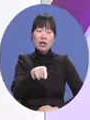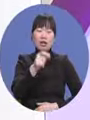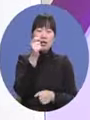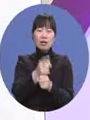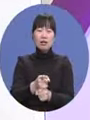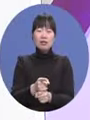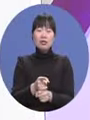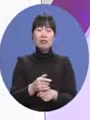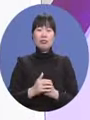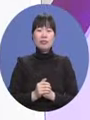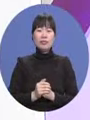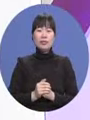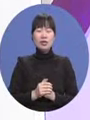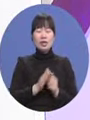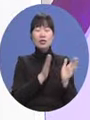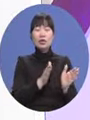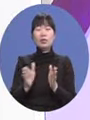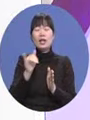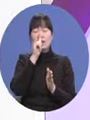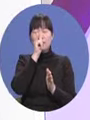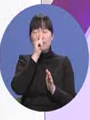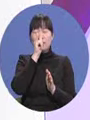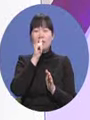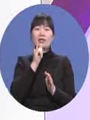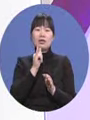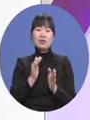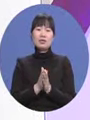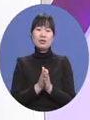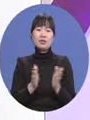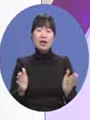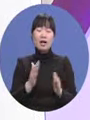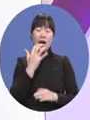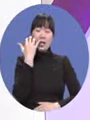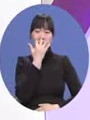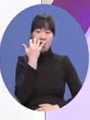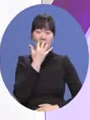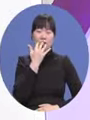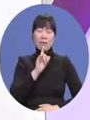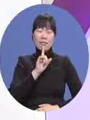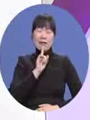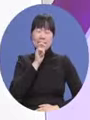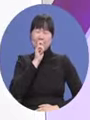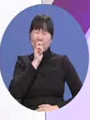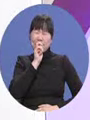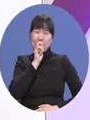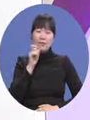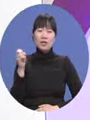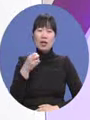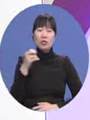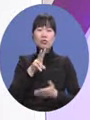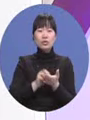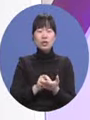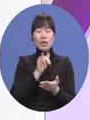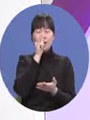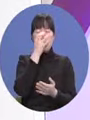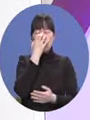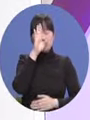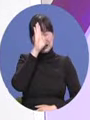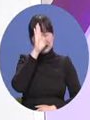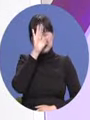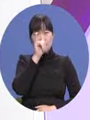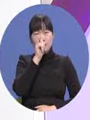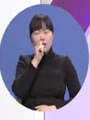이미 그죠? 이 정리하는 거에 반을 간 겁니다. 성을 말을 안 하면 왜 자꾸 문제가 되냐면 우울증이